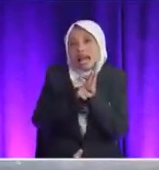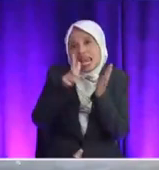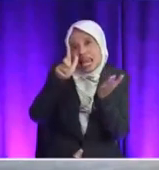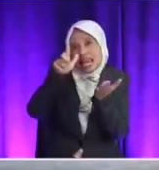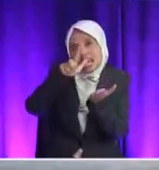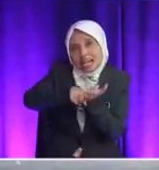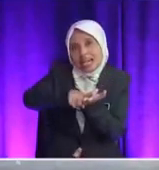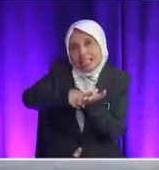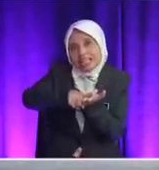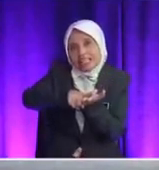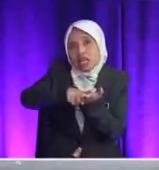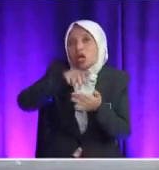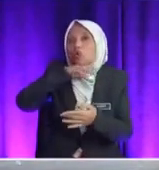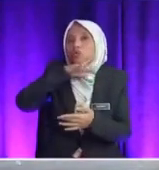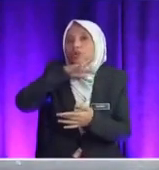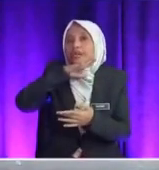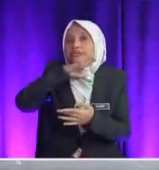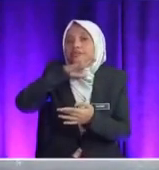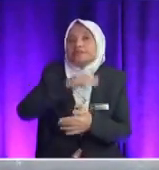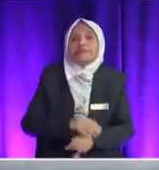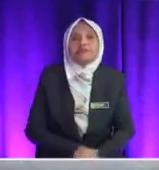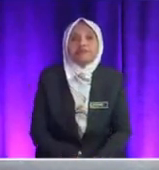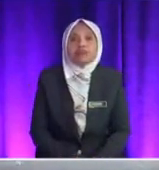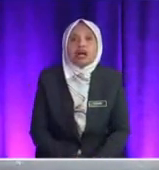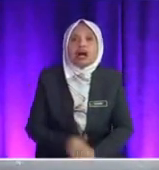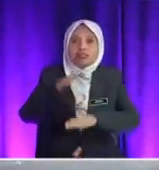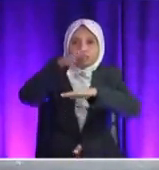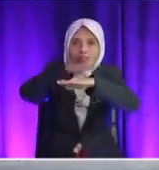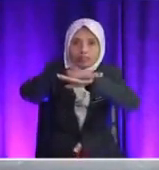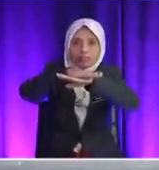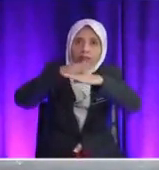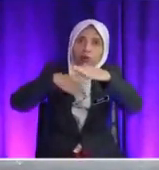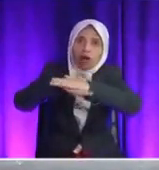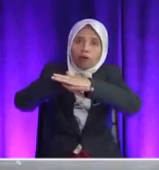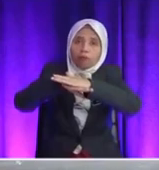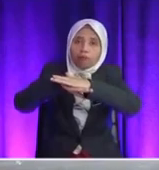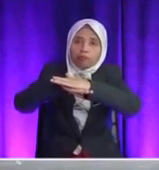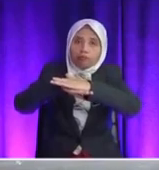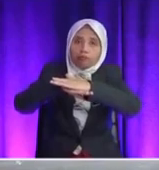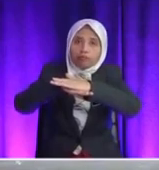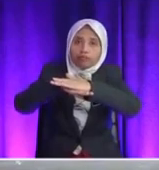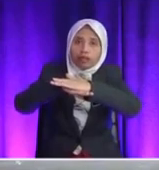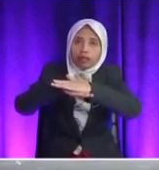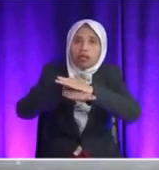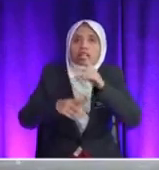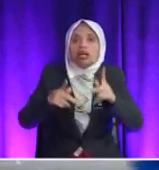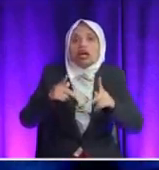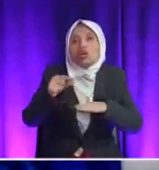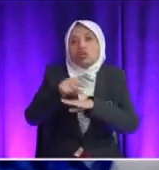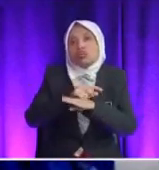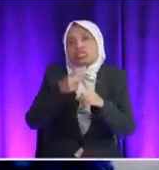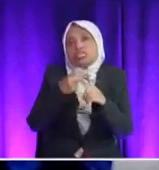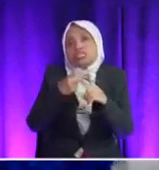melekat kotoran hadibrata bawah uh tas bawah kalau udah bawah nih hadiah akan tetap kalau berdakwah di